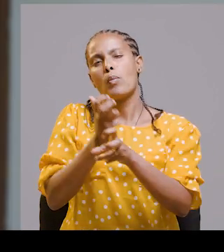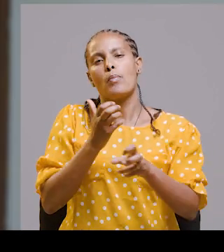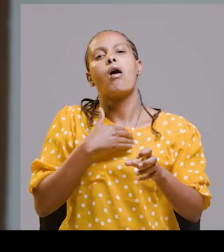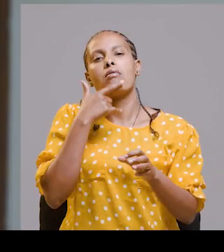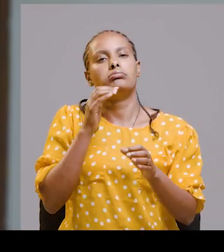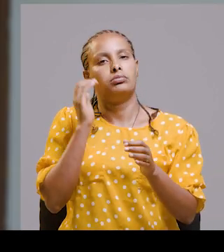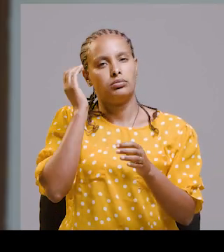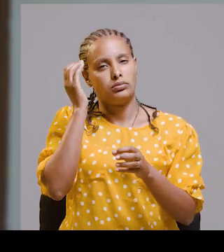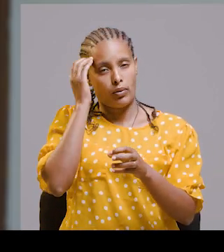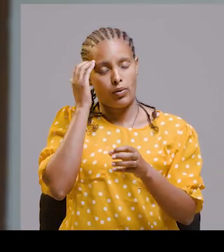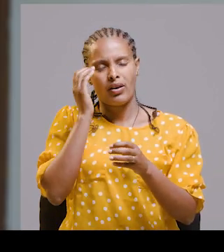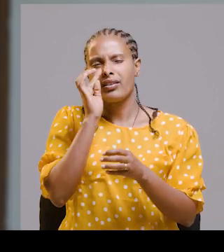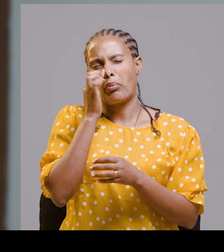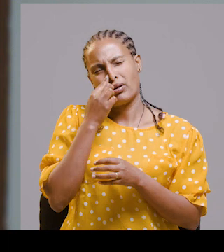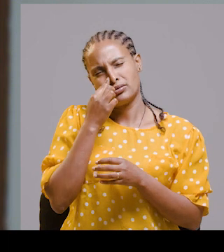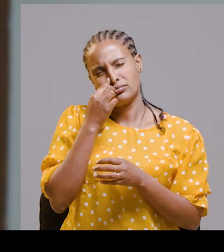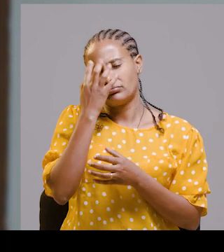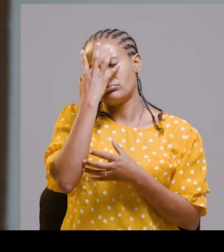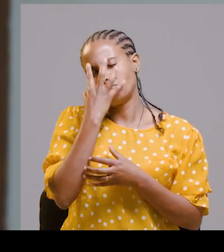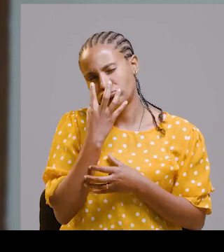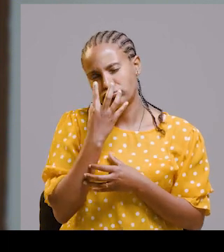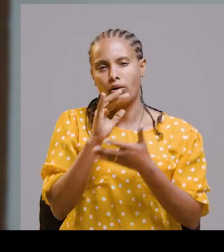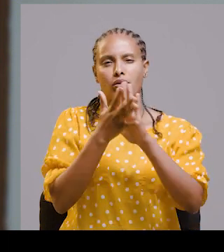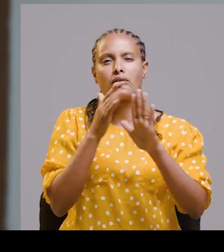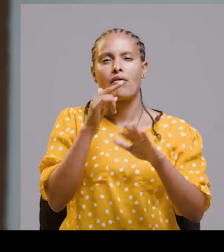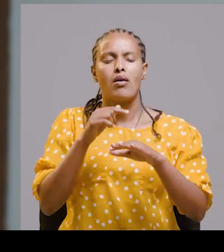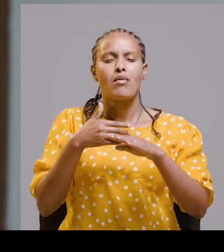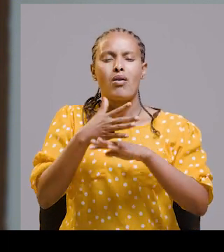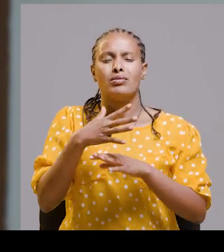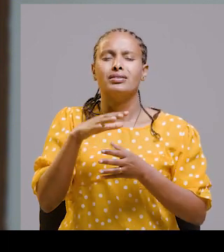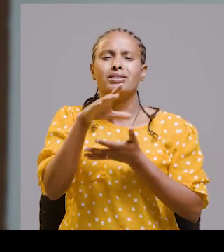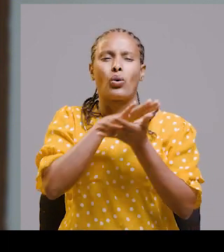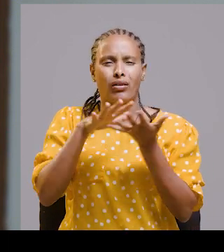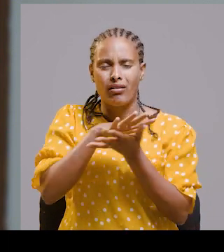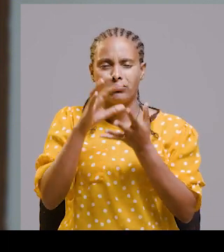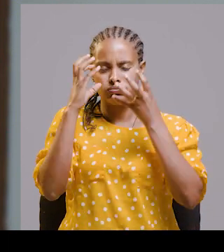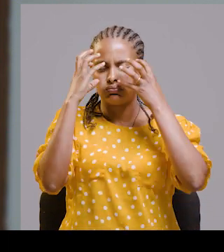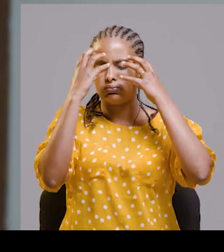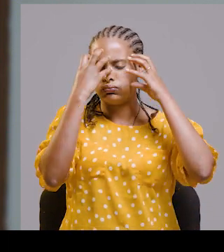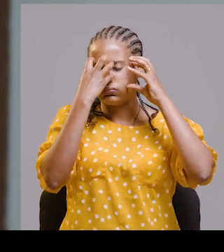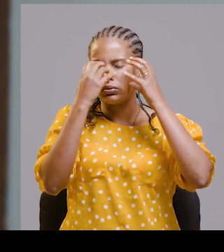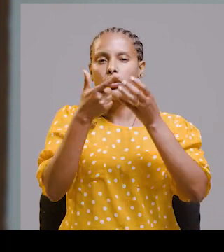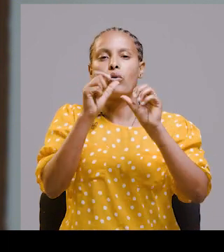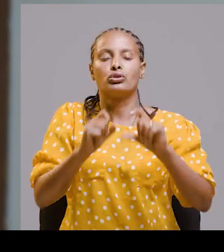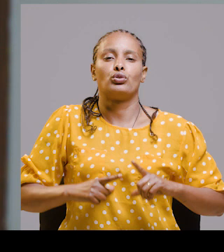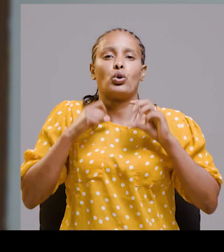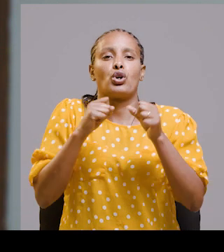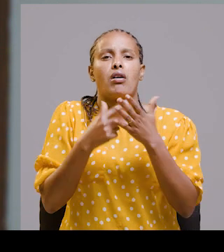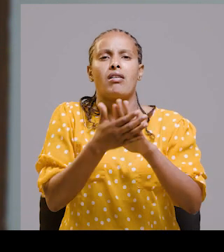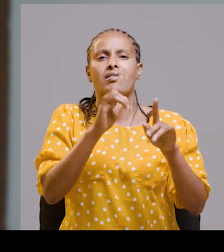ህመም ችግሮች ተጋላጭ ሊሆኑ ይችላሉ ስለዚህ ዲፕሬሽን ሊሆን ይችላል ፖስት ትራማቲክ ስትረስ ዲስኦርደር ሊሆን